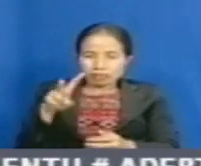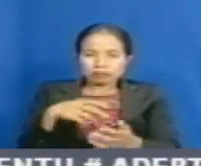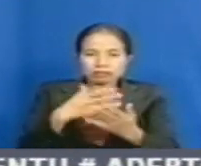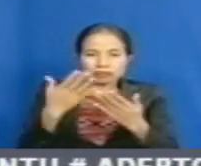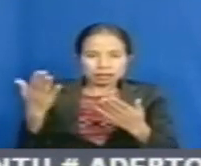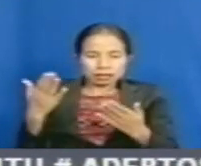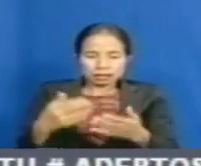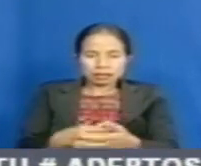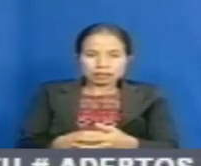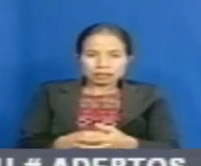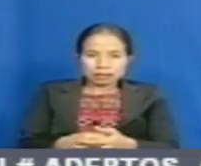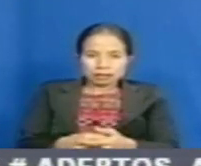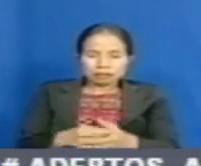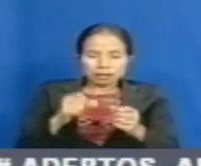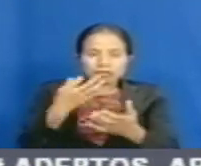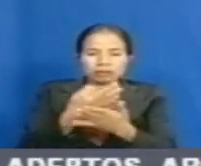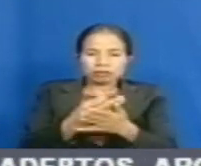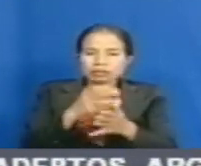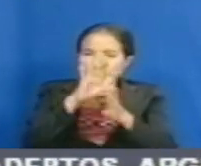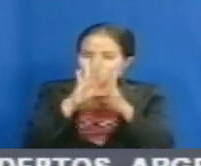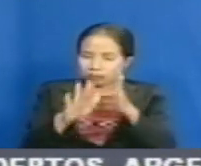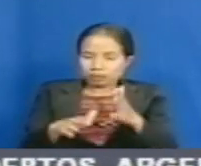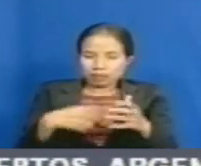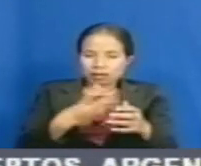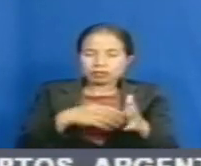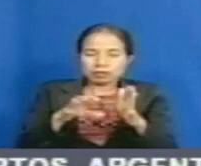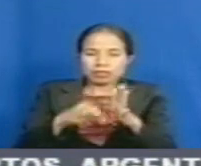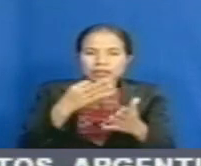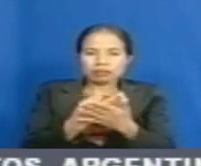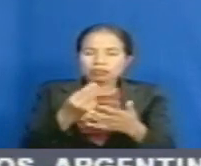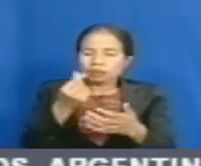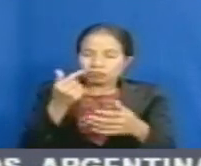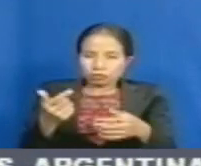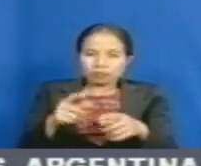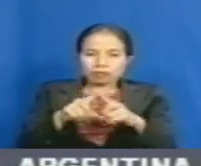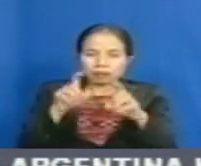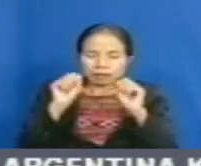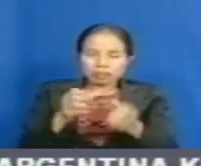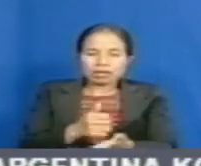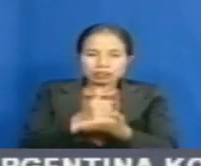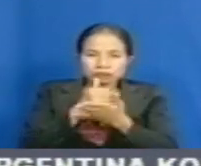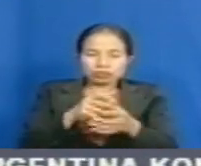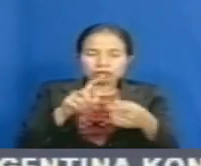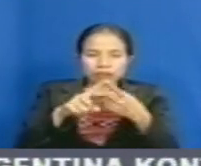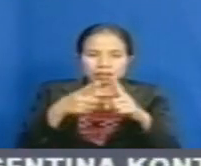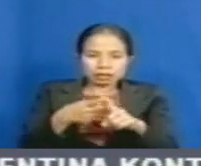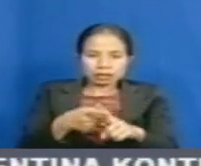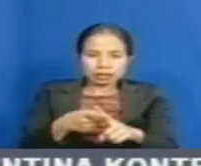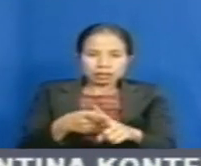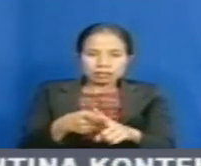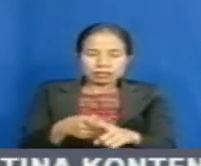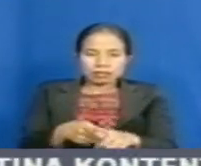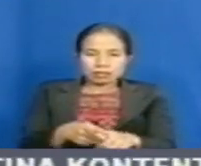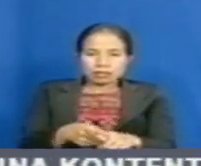neba par ni fel falling ne pele menos yuto par ami mos vele hetan rendimento ki ik mabe vele mos facilite ami maluk sirie